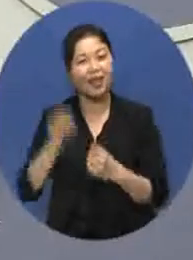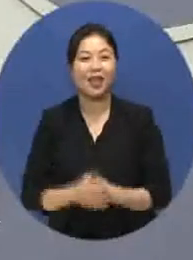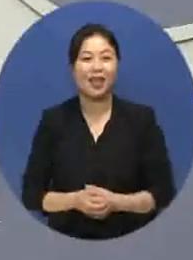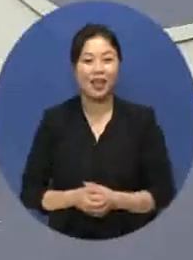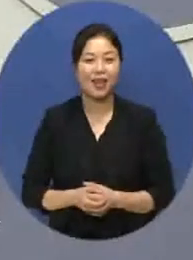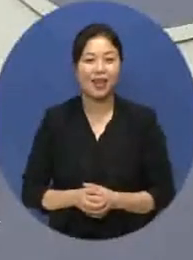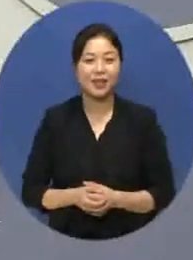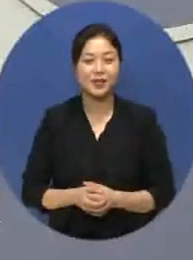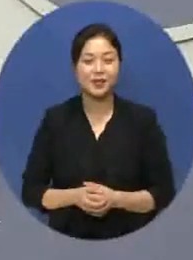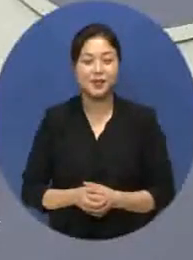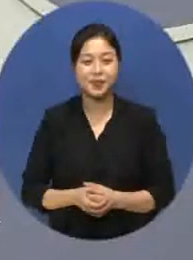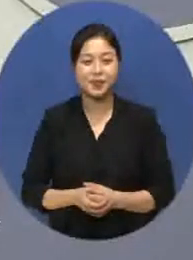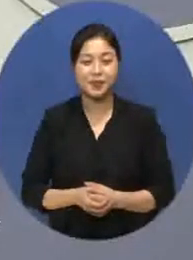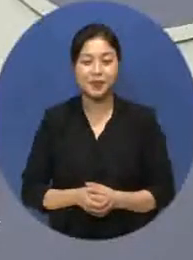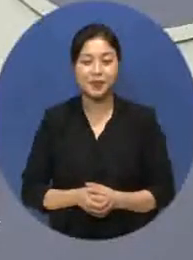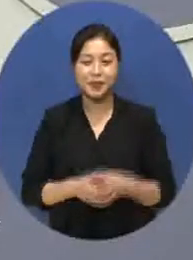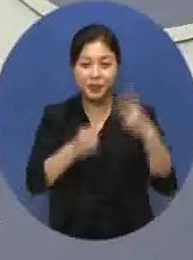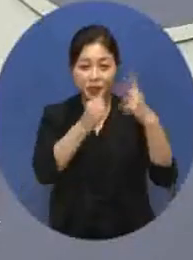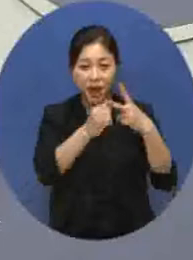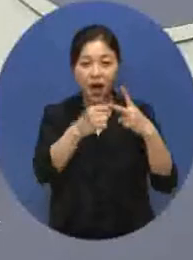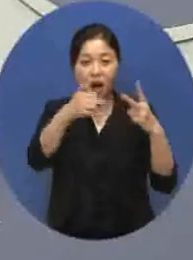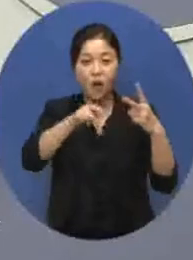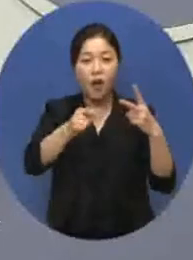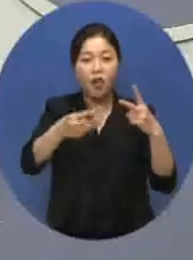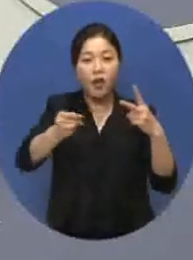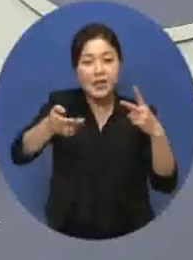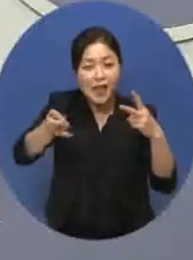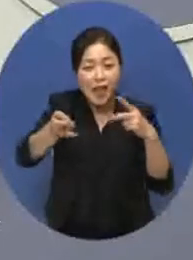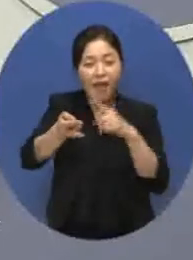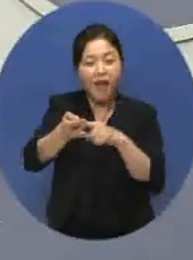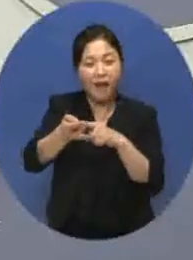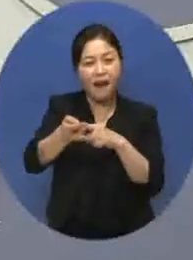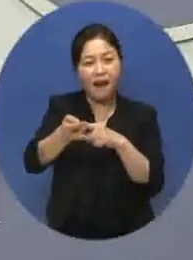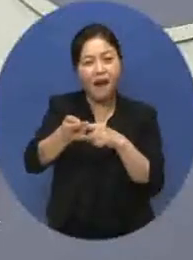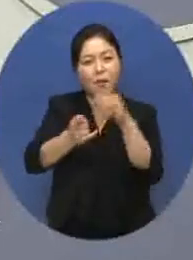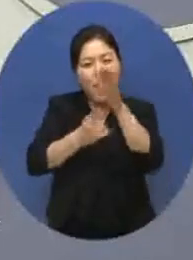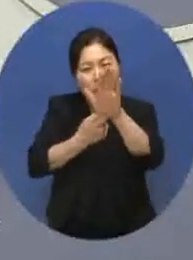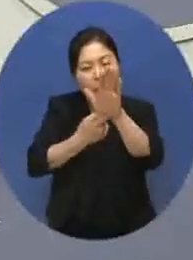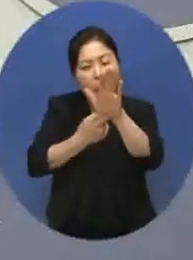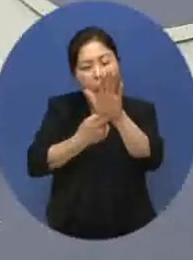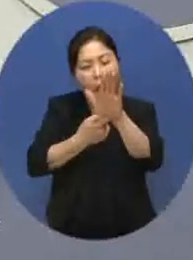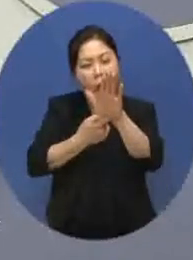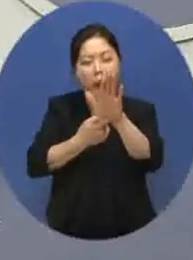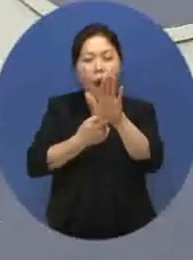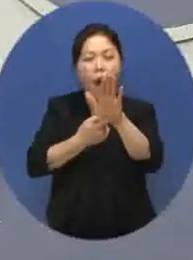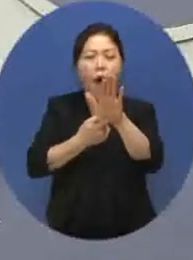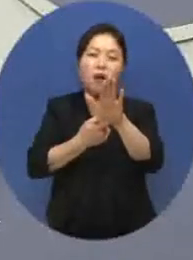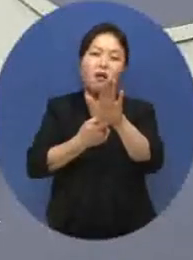두 번째로는 그게 안 되니까 그러면 어떤 장애, 뭐